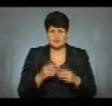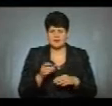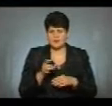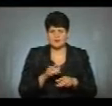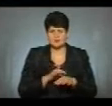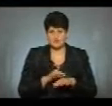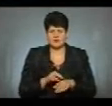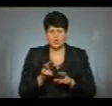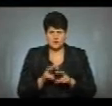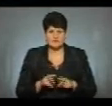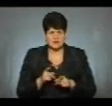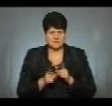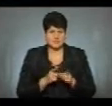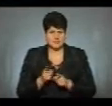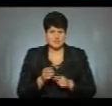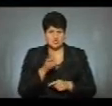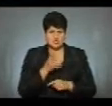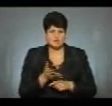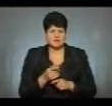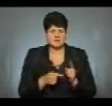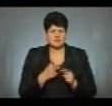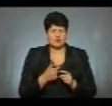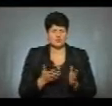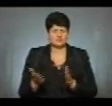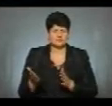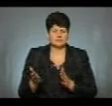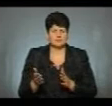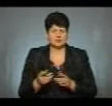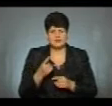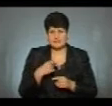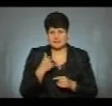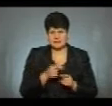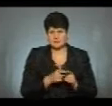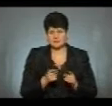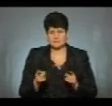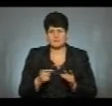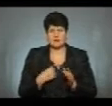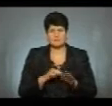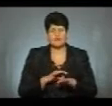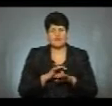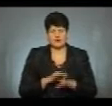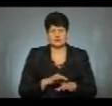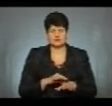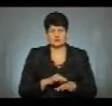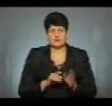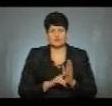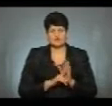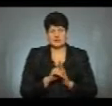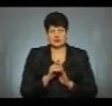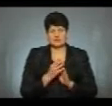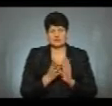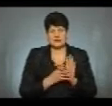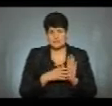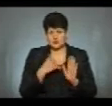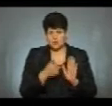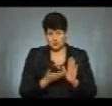вони змінилися, за скільки часу, за півроку чи скільки? За рік. Ми проводили ще на початку